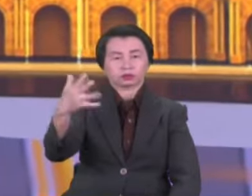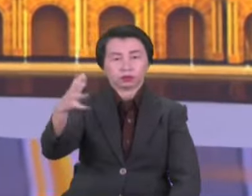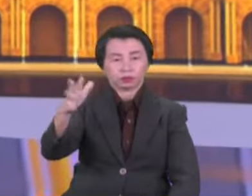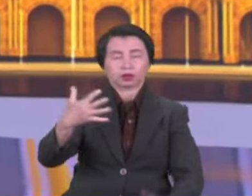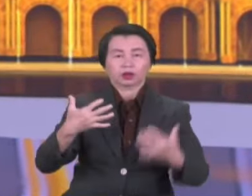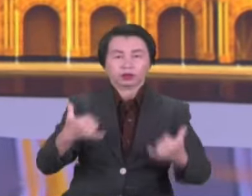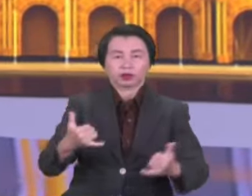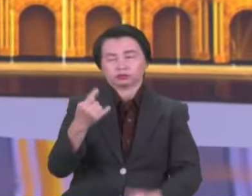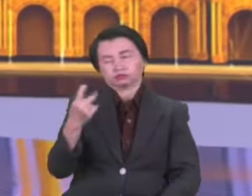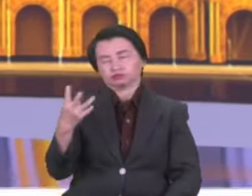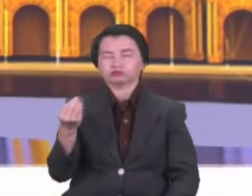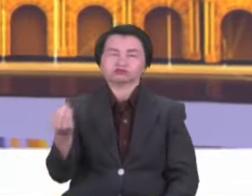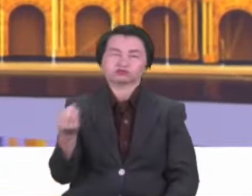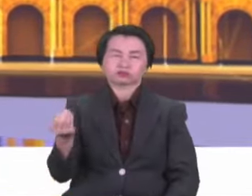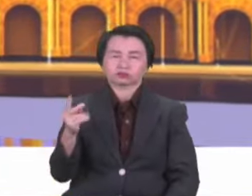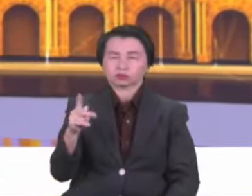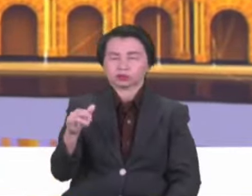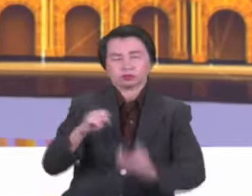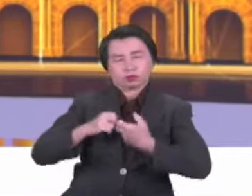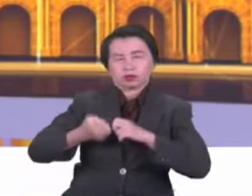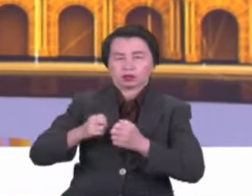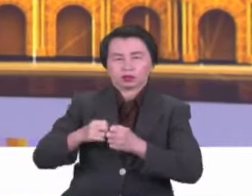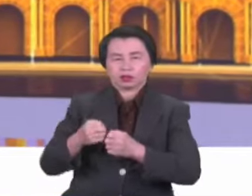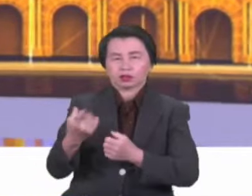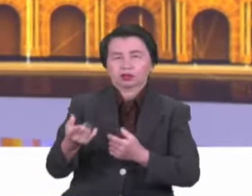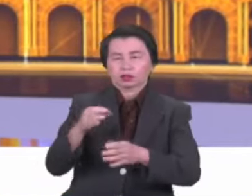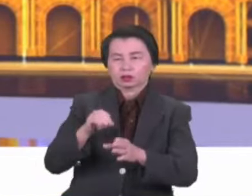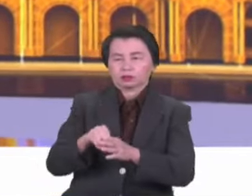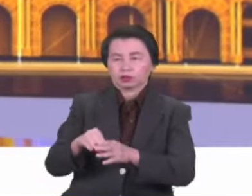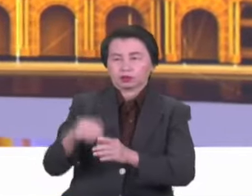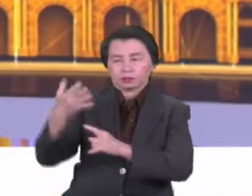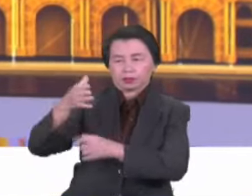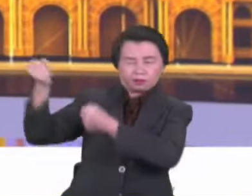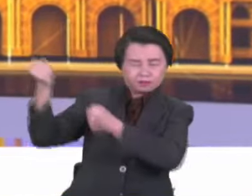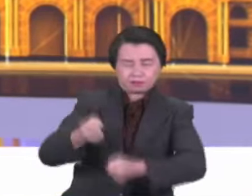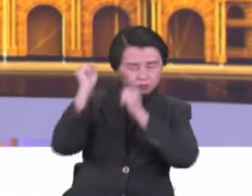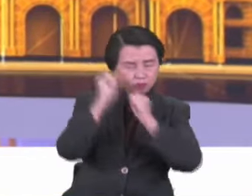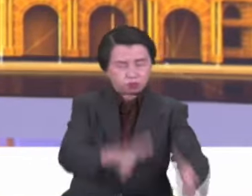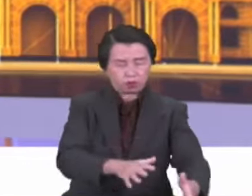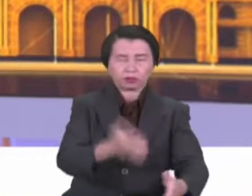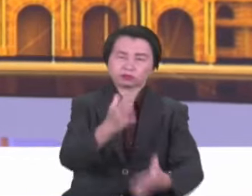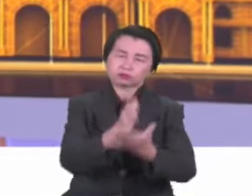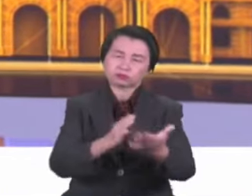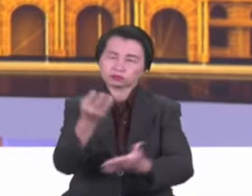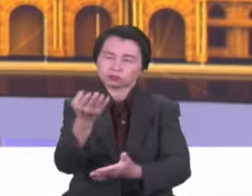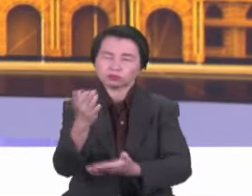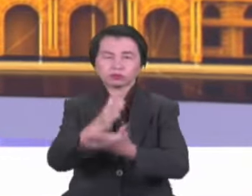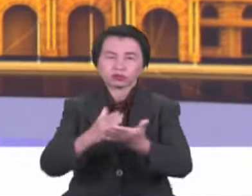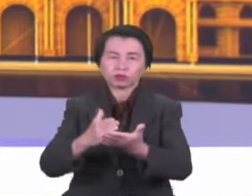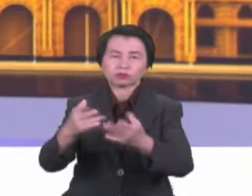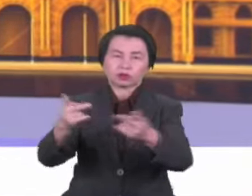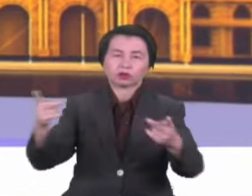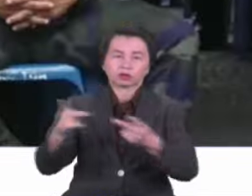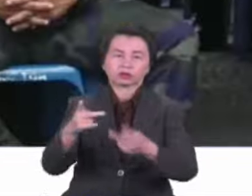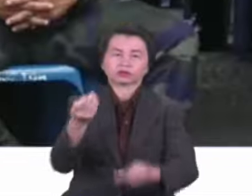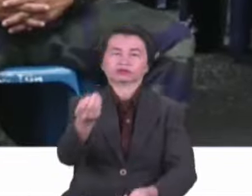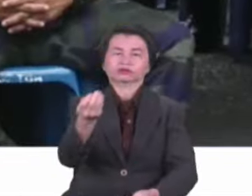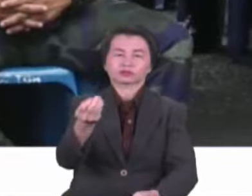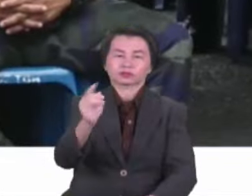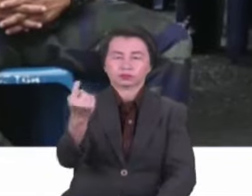ini, hanya beberapa kes terpencil dilapor melibatkan kesalahan mencabut bendera parti di beberapa kawasan.